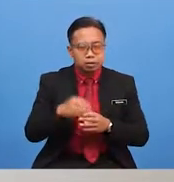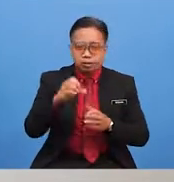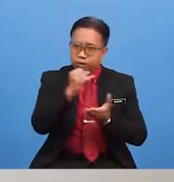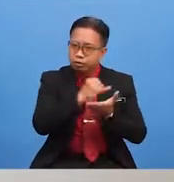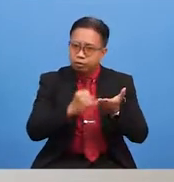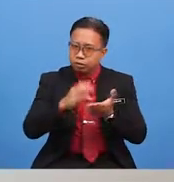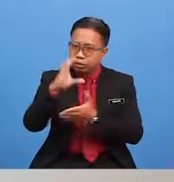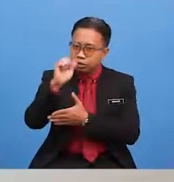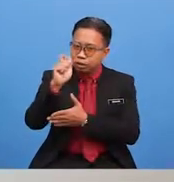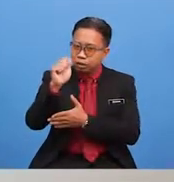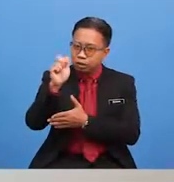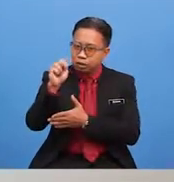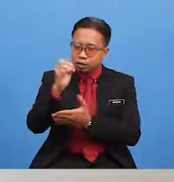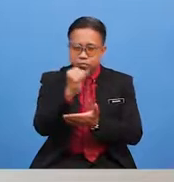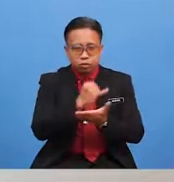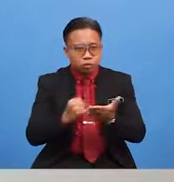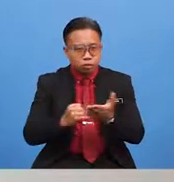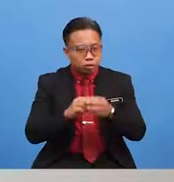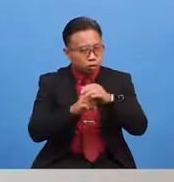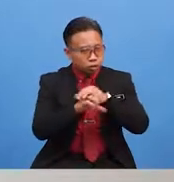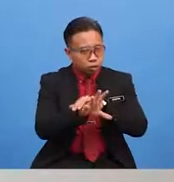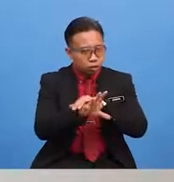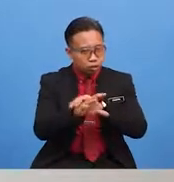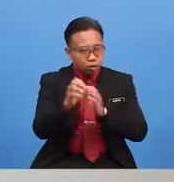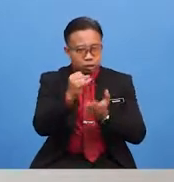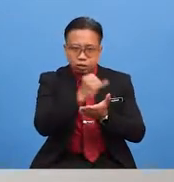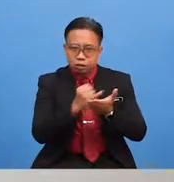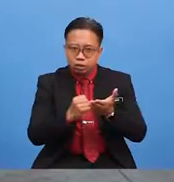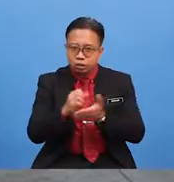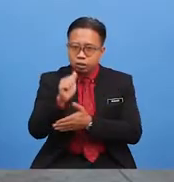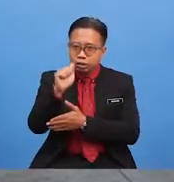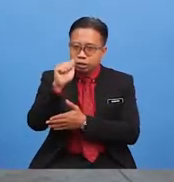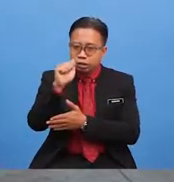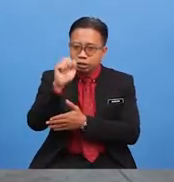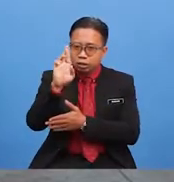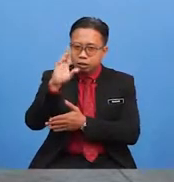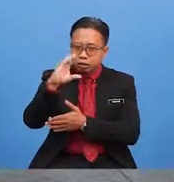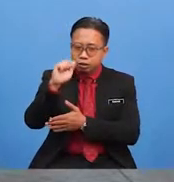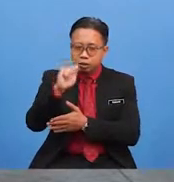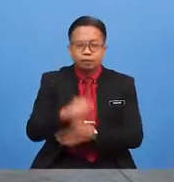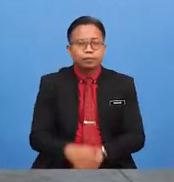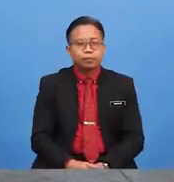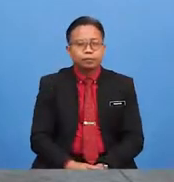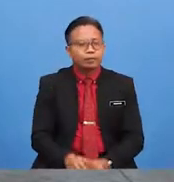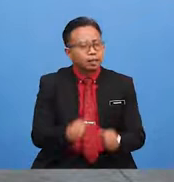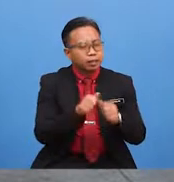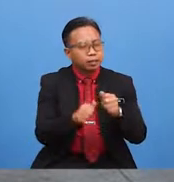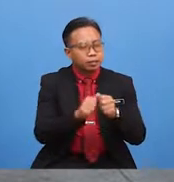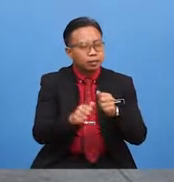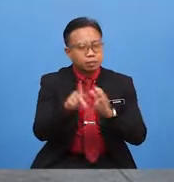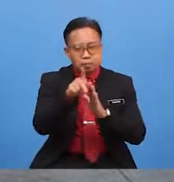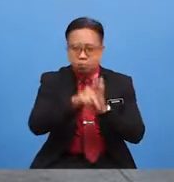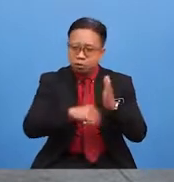seni cetakan dan seni arca pada zaman barat. Dengan kata lain, setiap artis